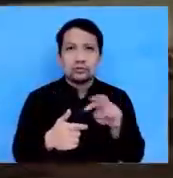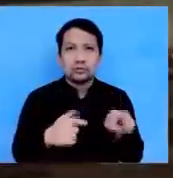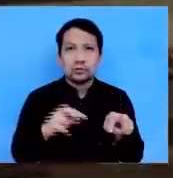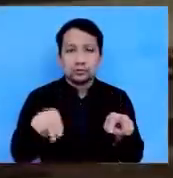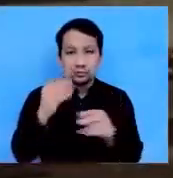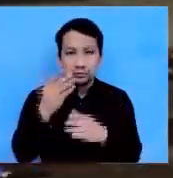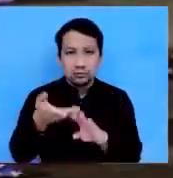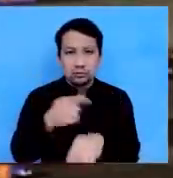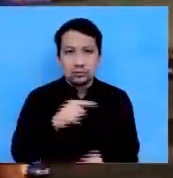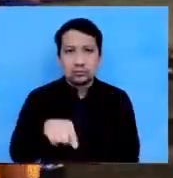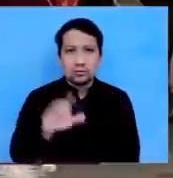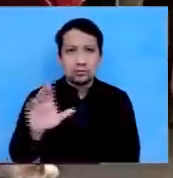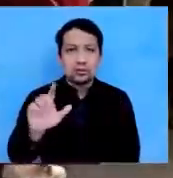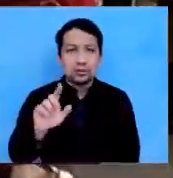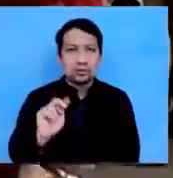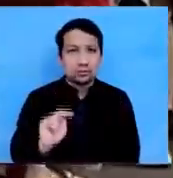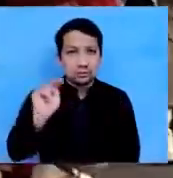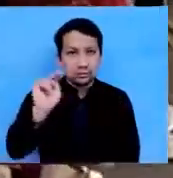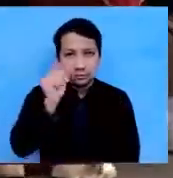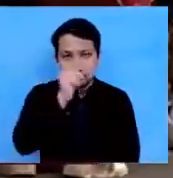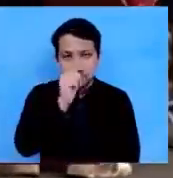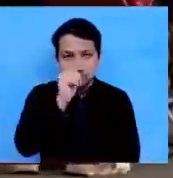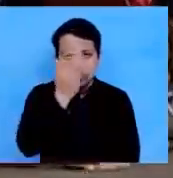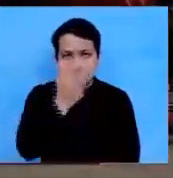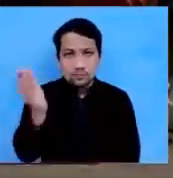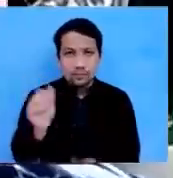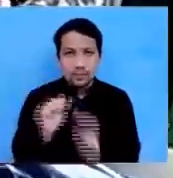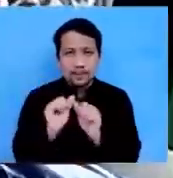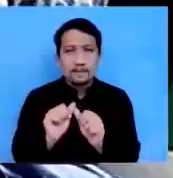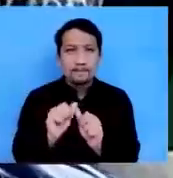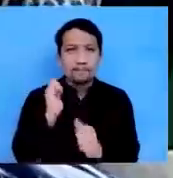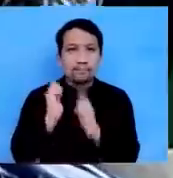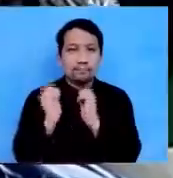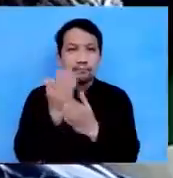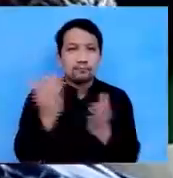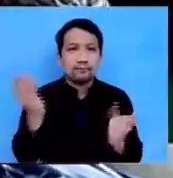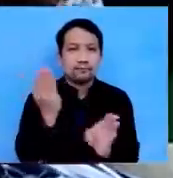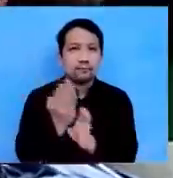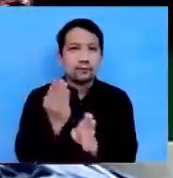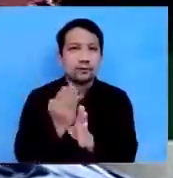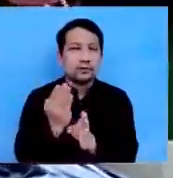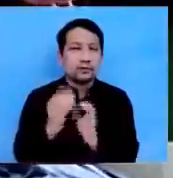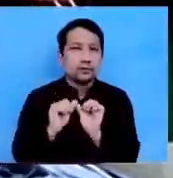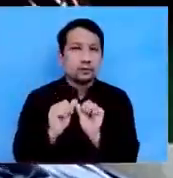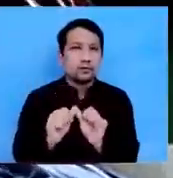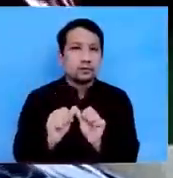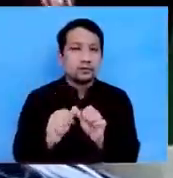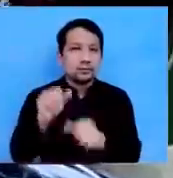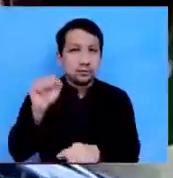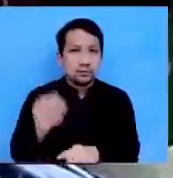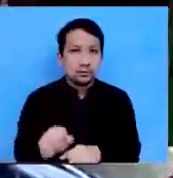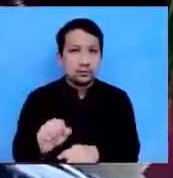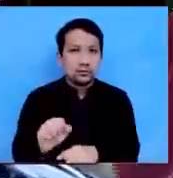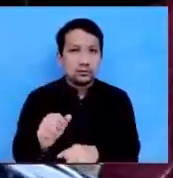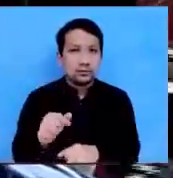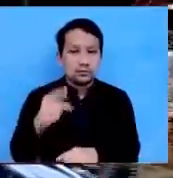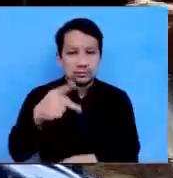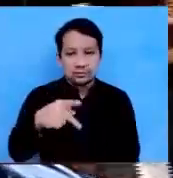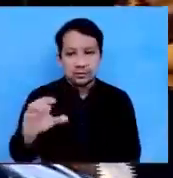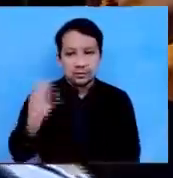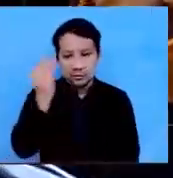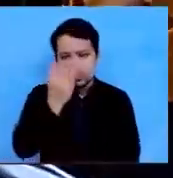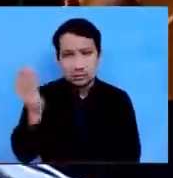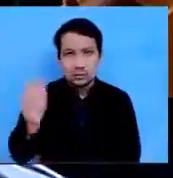North Luzon ay pwedeng magbaba ng pasahero sa mga terminal sa EDSA Cubao. Ang mga bus naman na manggagaling sa South Luzon ay sa Pasay Terminal pwedeng magbaba